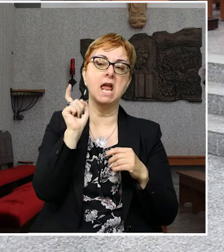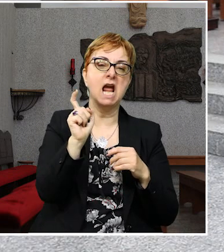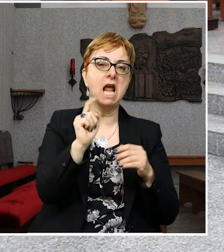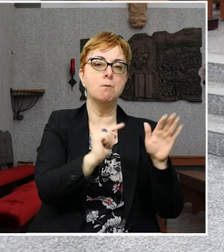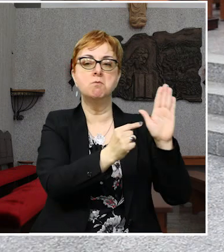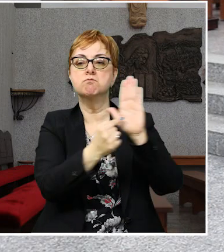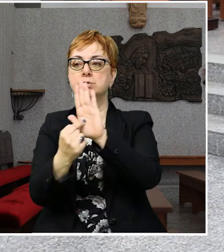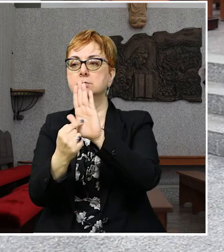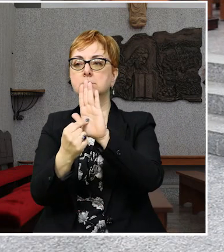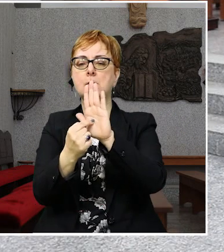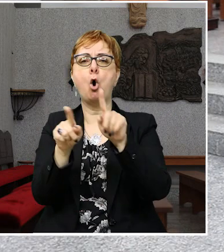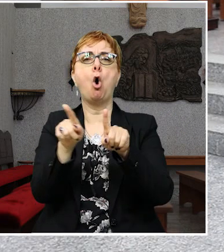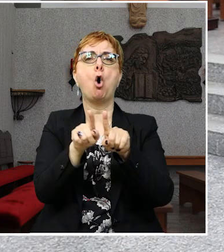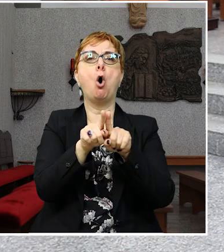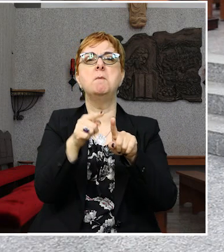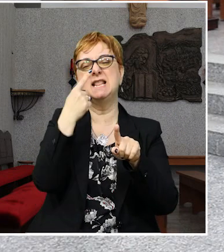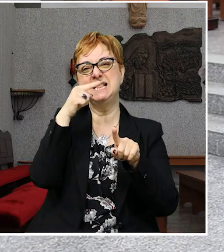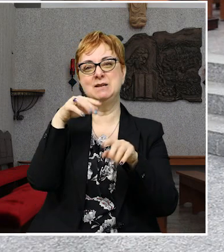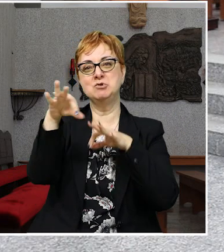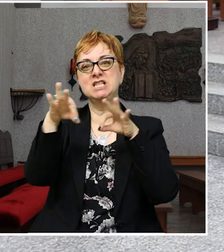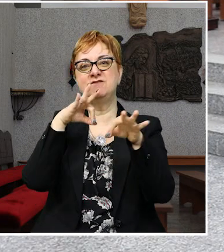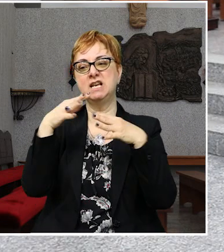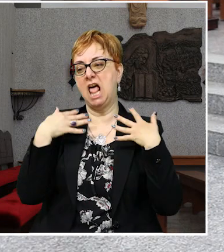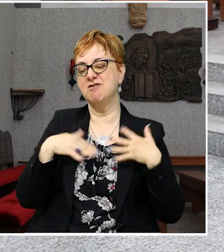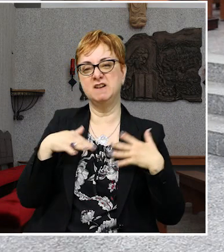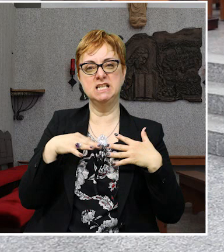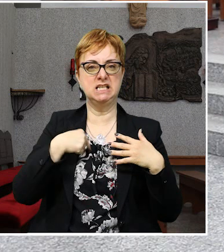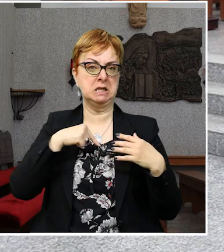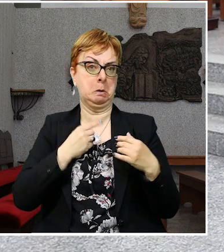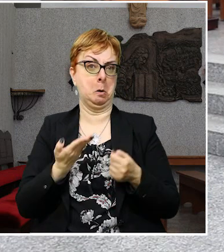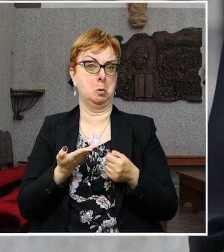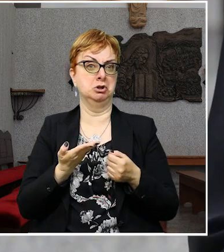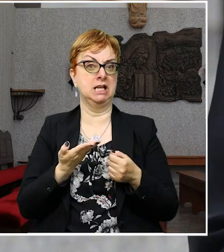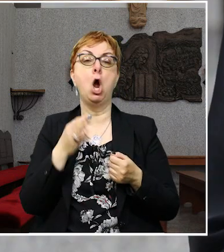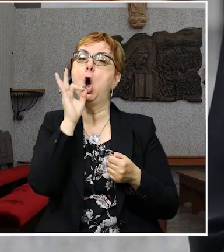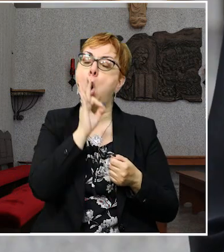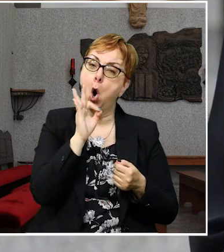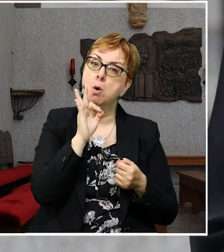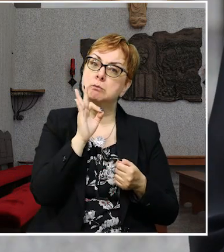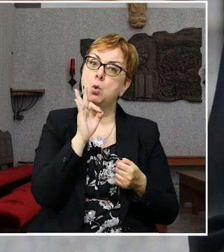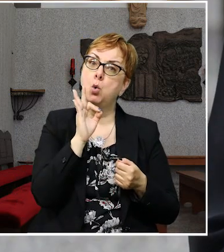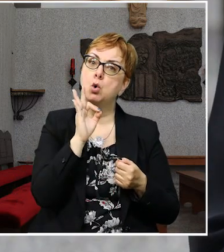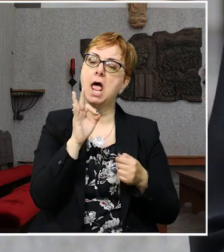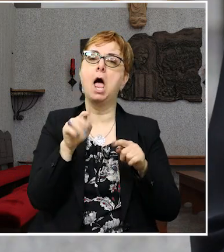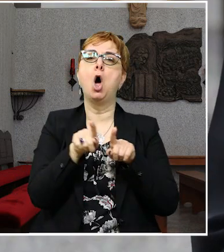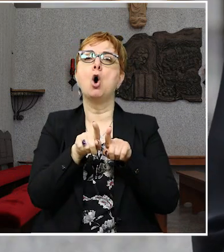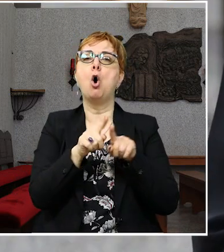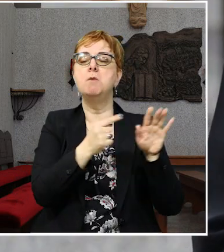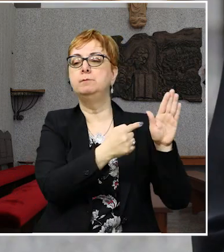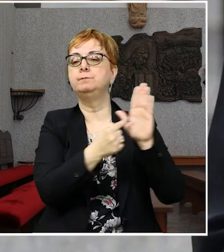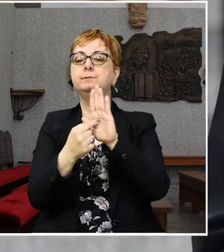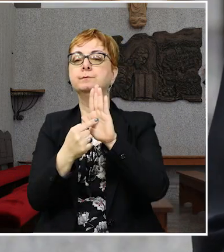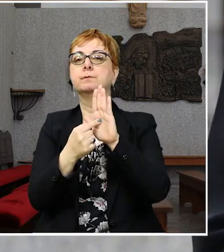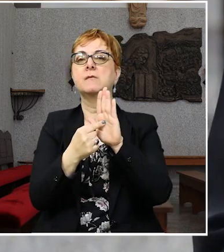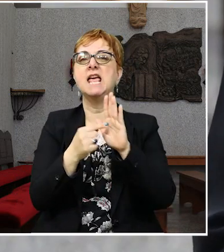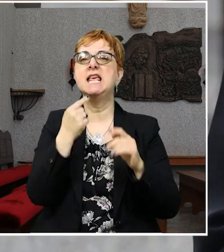presentiamo per fare una sfilata di ciò che abbiamo addosso? Oppure ci presentiamo soltanto